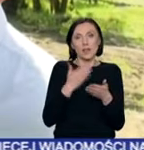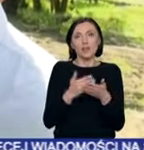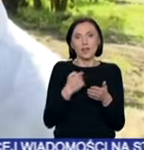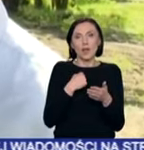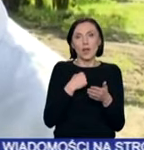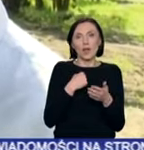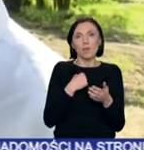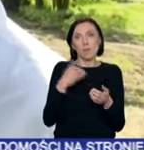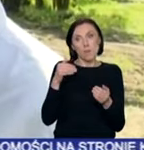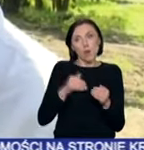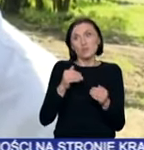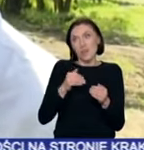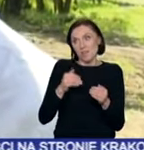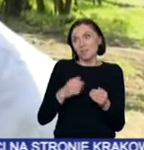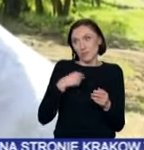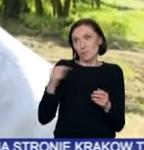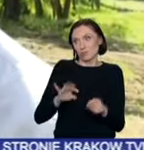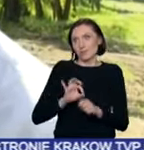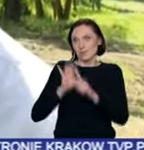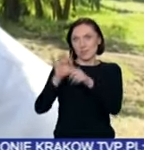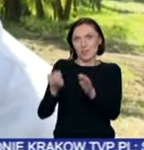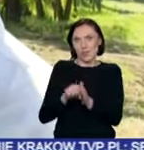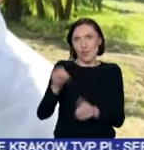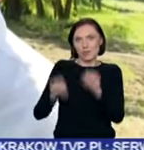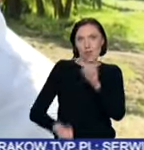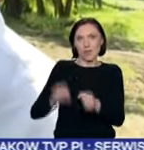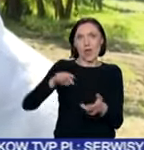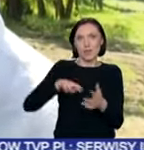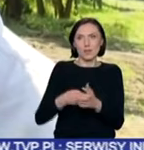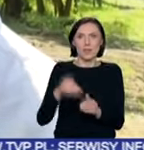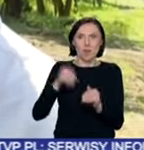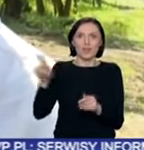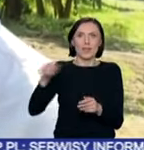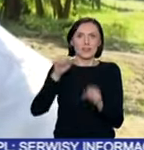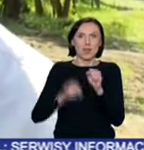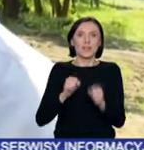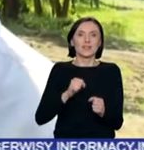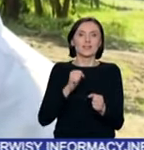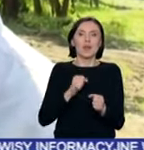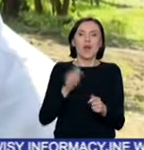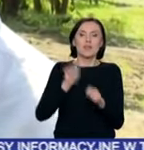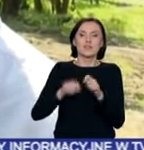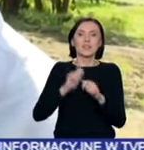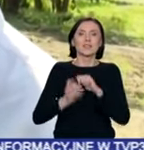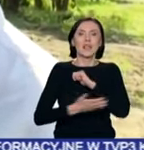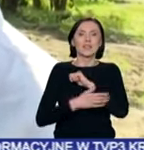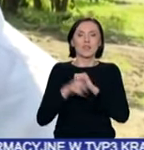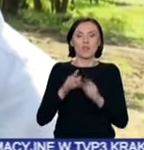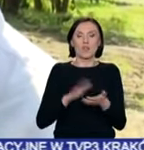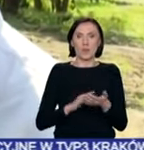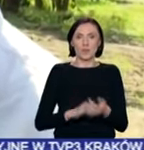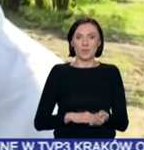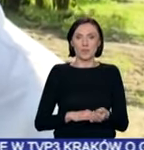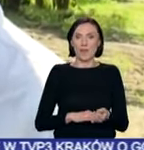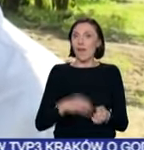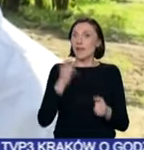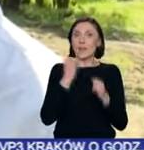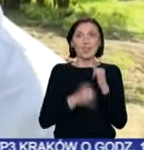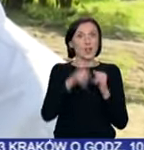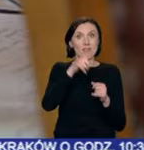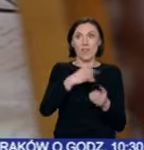może Wojewódzki Sąd Administracyjny oceni zasadność tej uchwały. Nawet jeśli nie skieruje jej